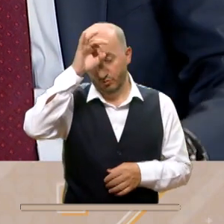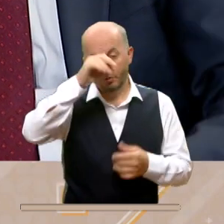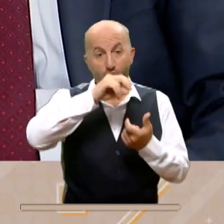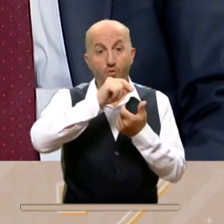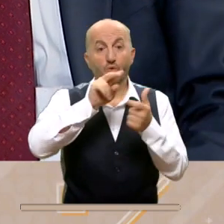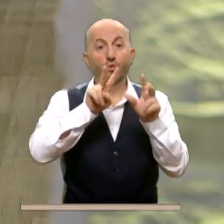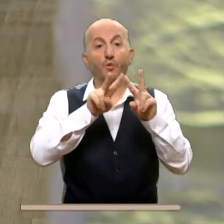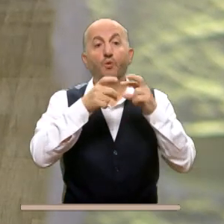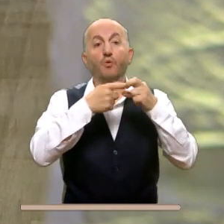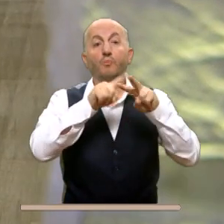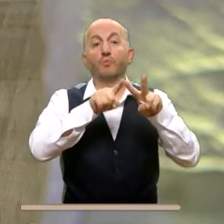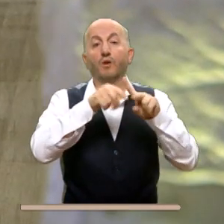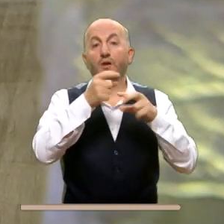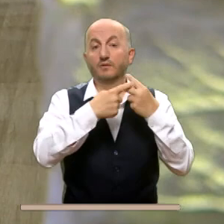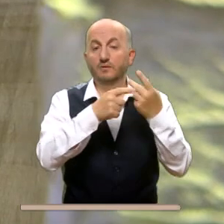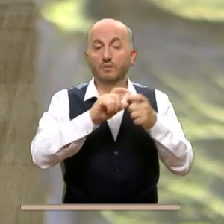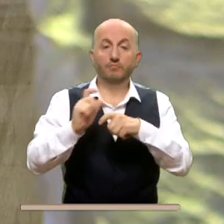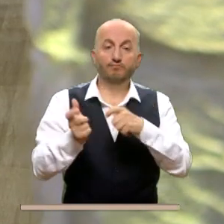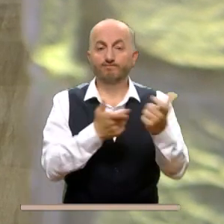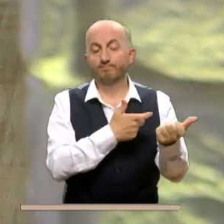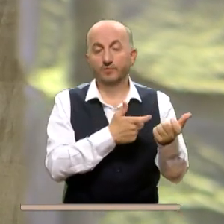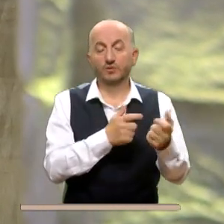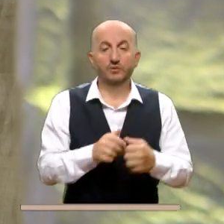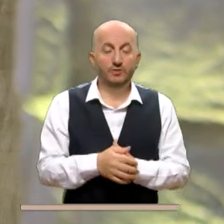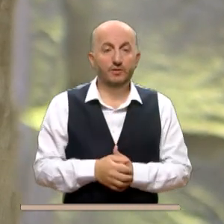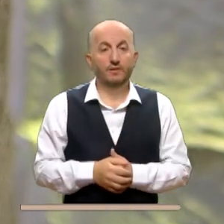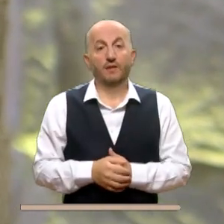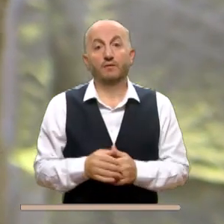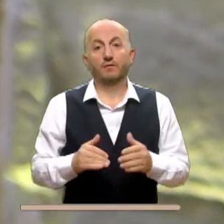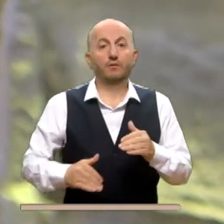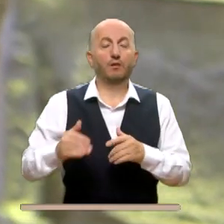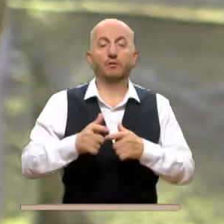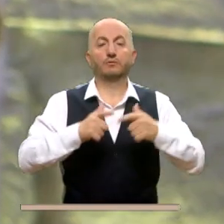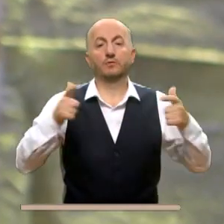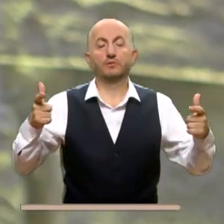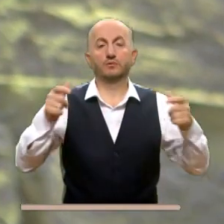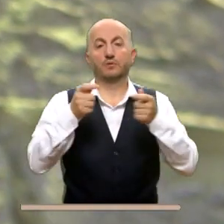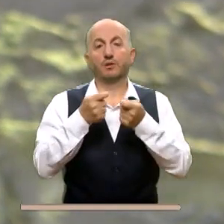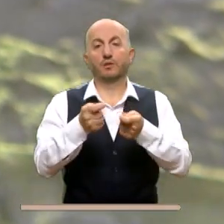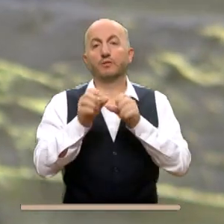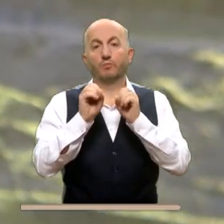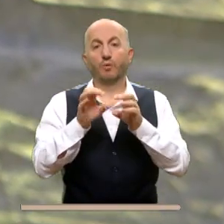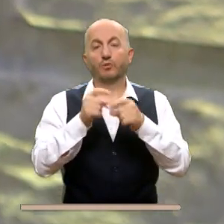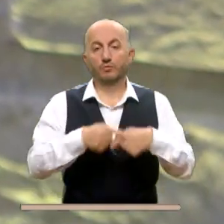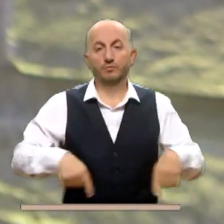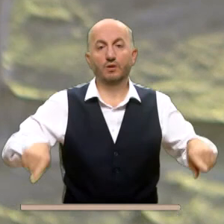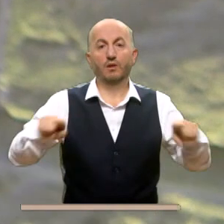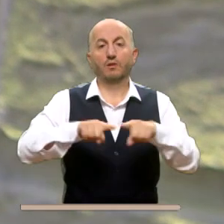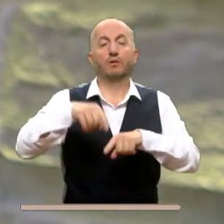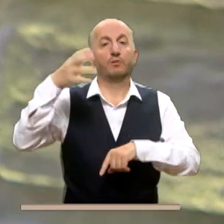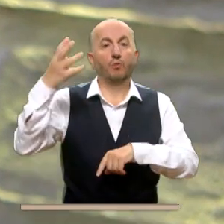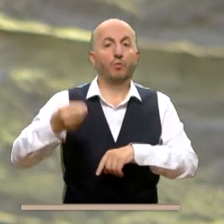Ümraniye'ye, şu andaki yerleşkesine kavuştu. Daha geniş eğitim öğretim ortamlarının, imkanlarının bulunduğu